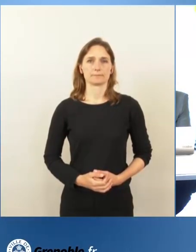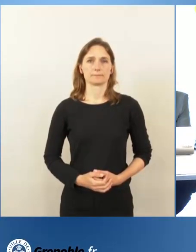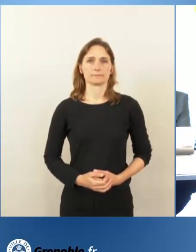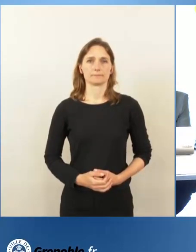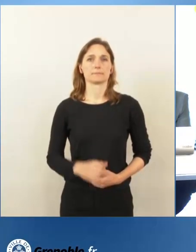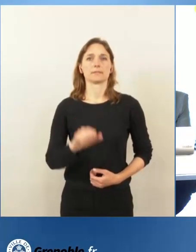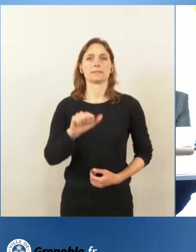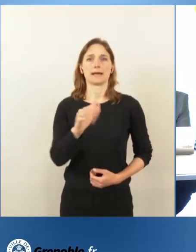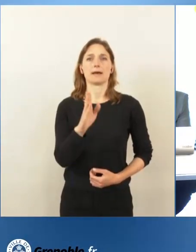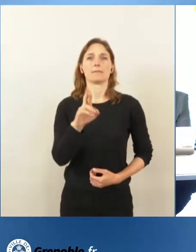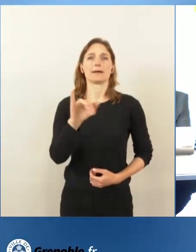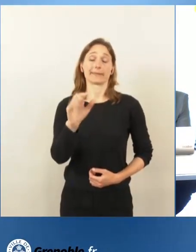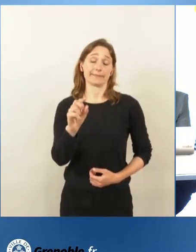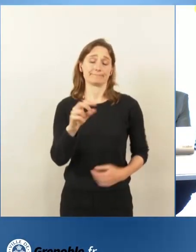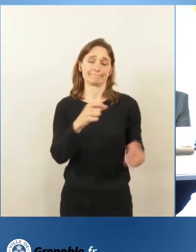ça brille